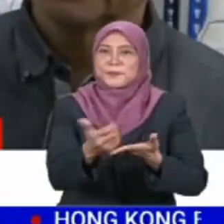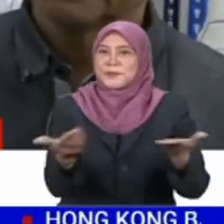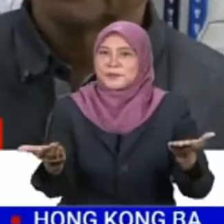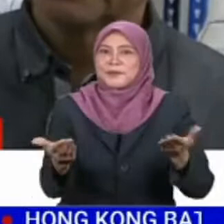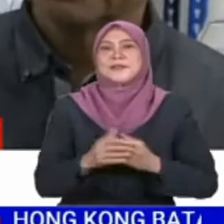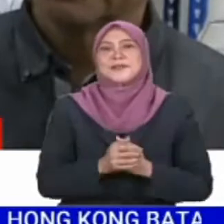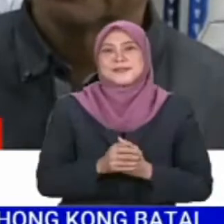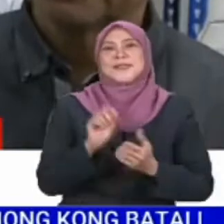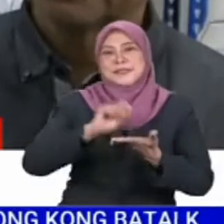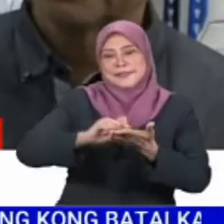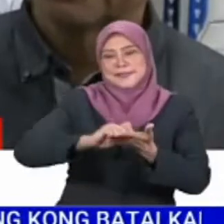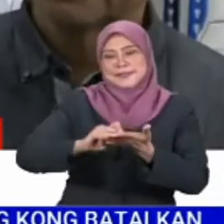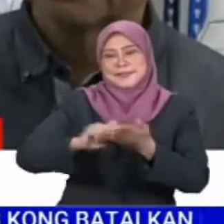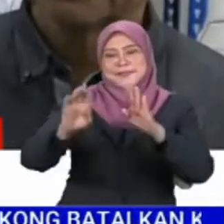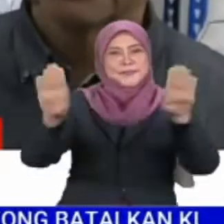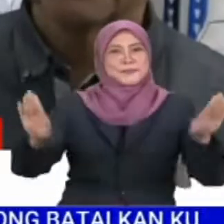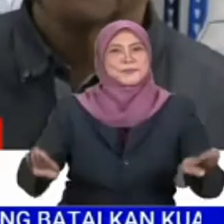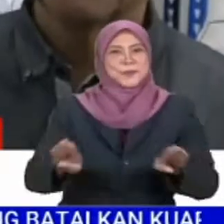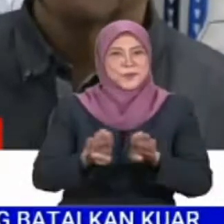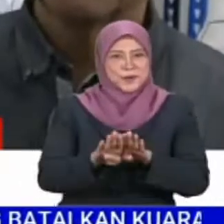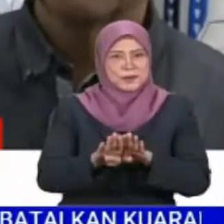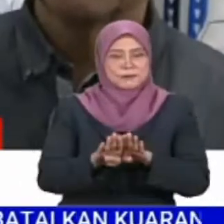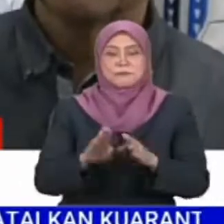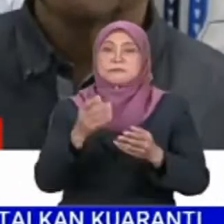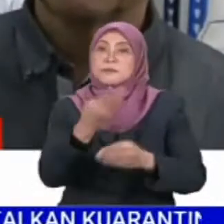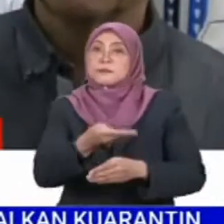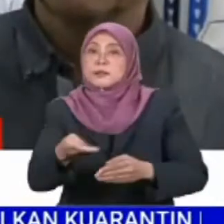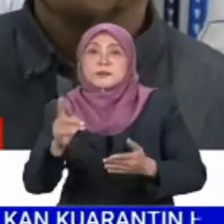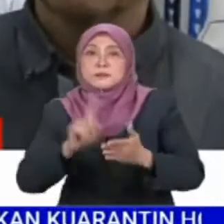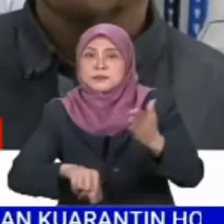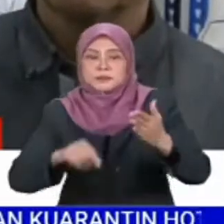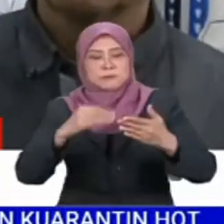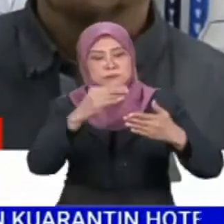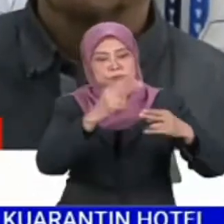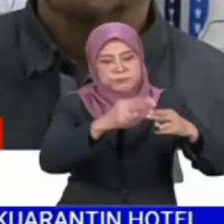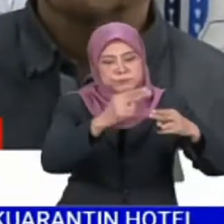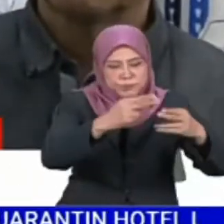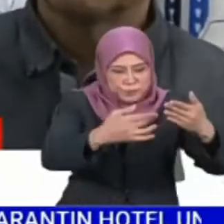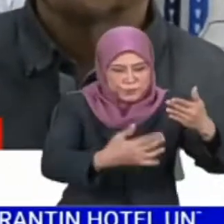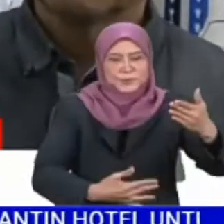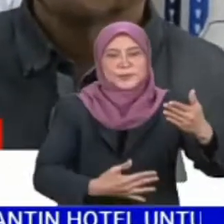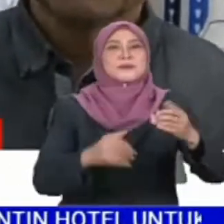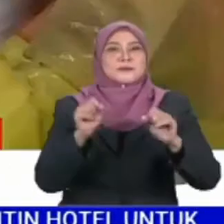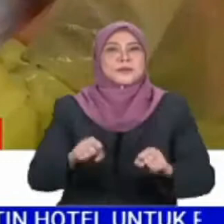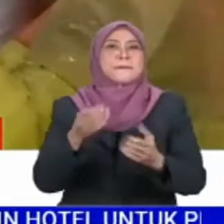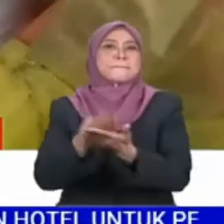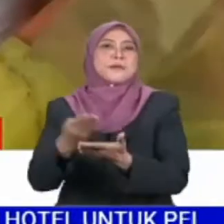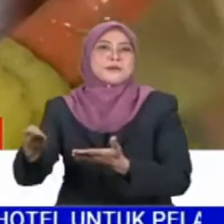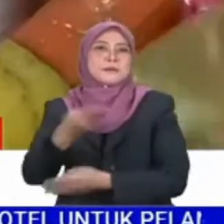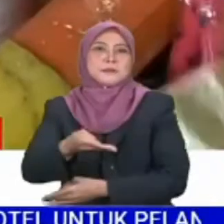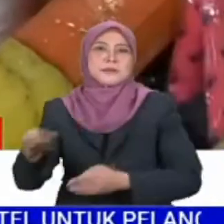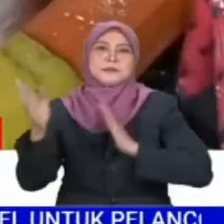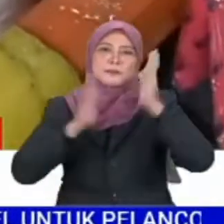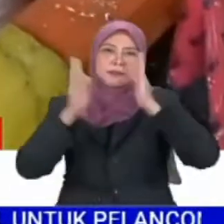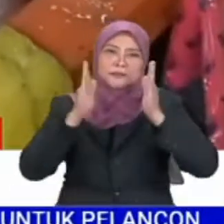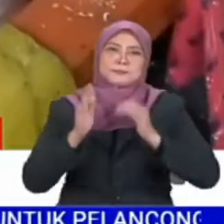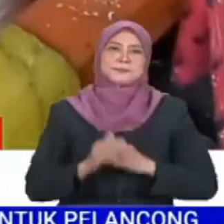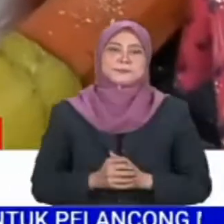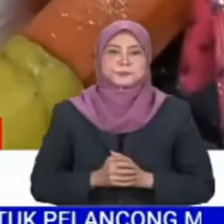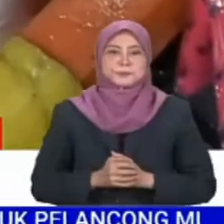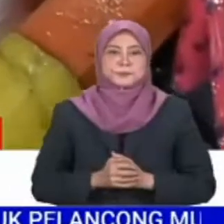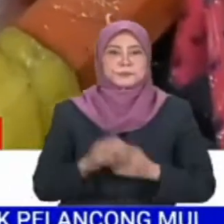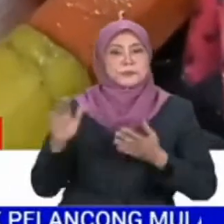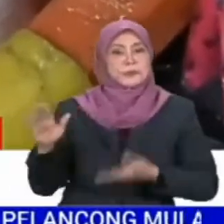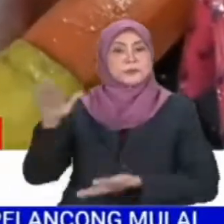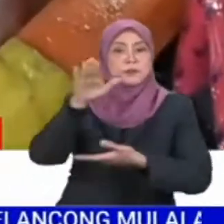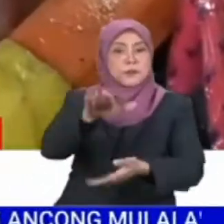isi barang bantuan tersebut, produk tersebut, kita minta sesungguh supaya dapatkan produk tempatan. Tambah beliau,